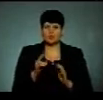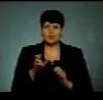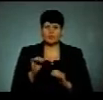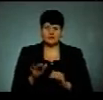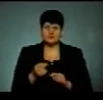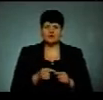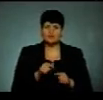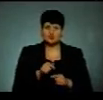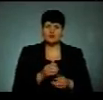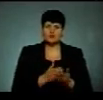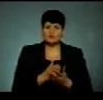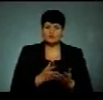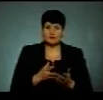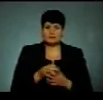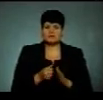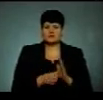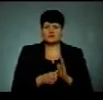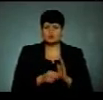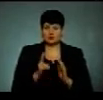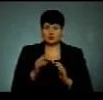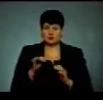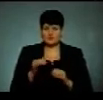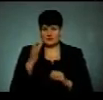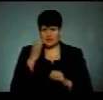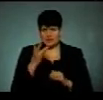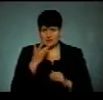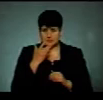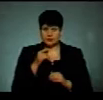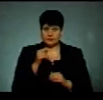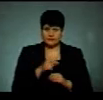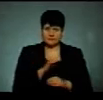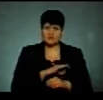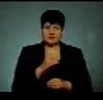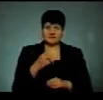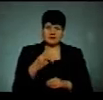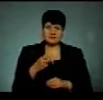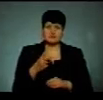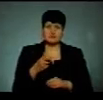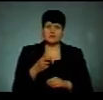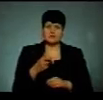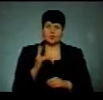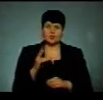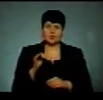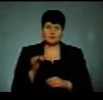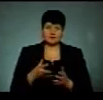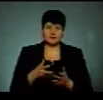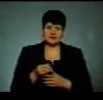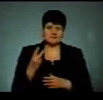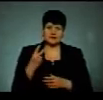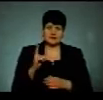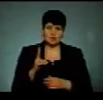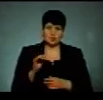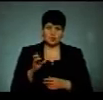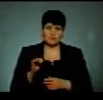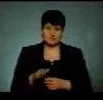цю послугу платив за 600 кубів. Відповідно, літом він спожив 20 кубів, послуга оплачувалася за 20